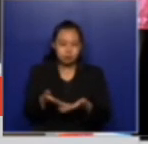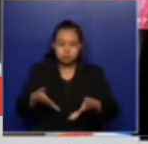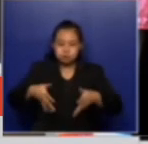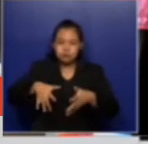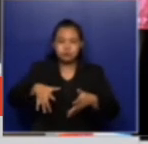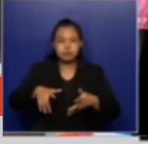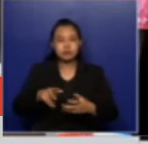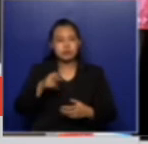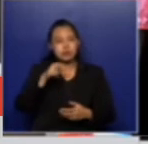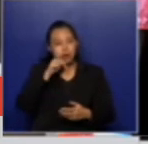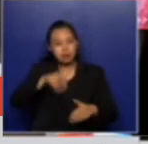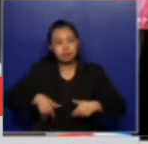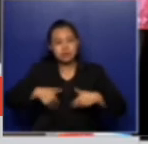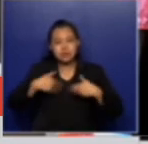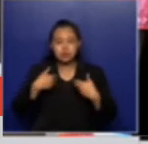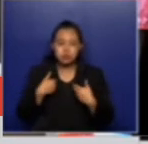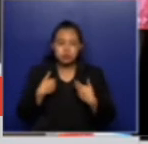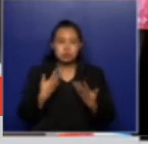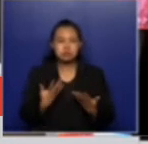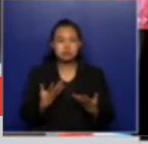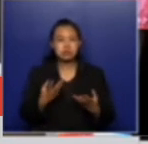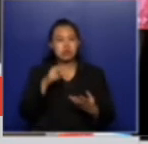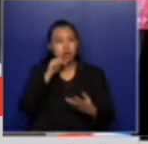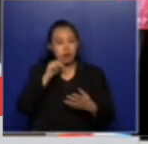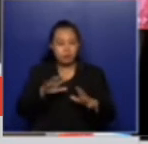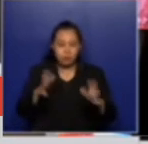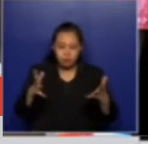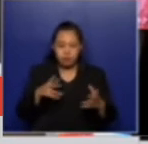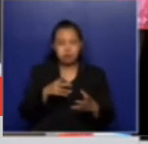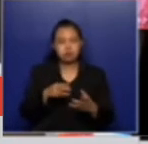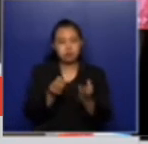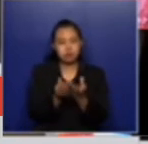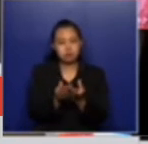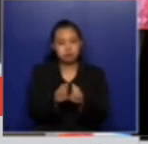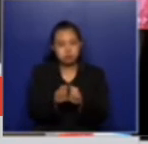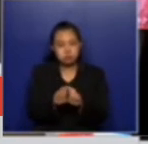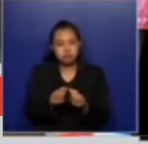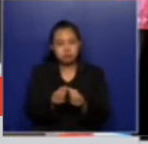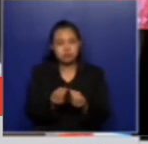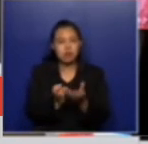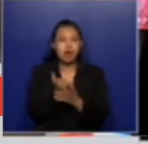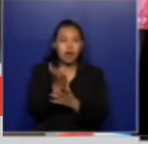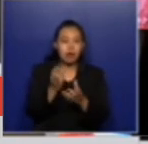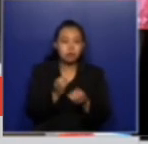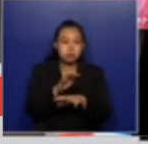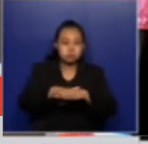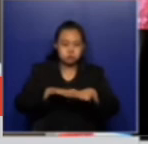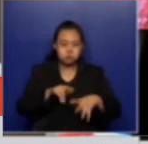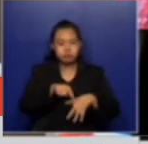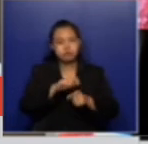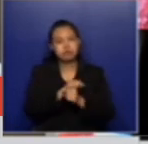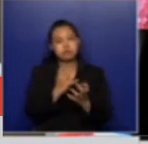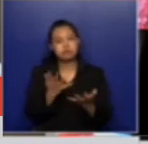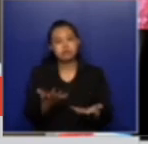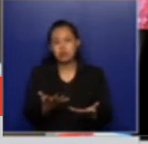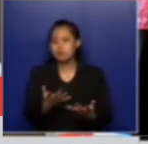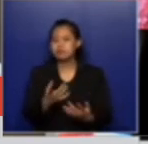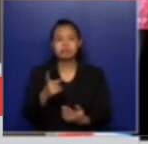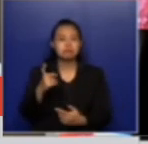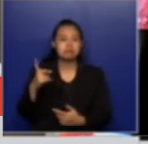น้ำเพื่อชีวิตไม่มีแหล่งน้ำจะไปทำนาแปลงใหญ่ได้ยังไงอย่าไปทำหนองโคกนาได้ยังไงมันไม่